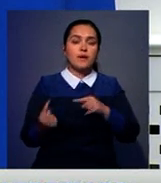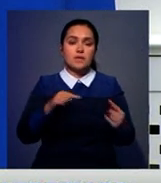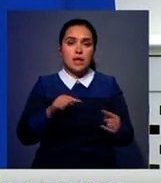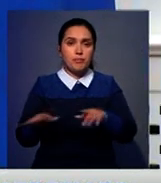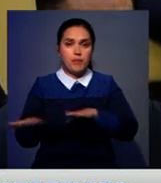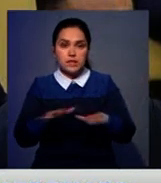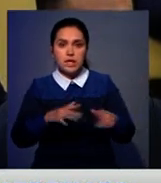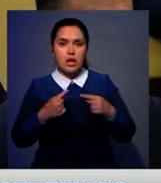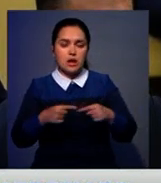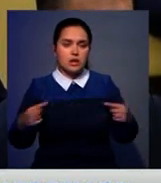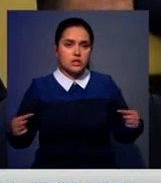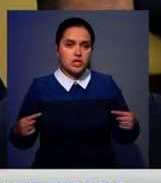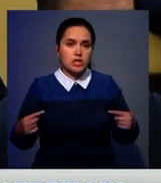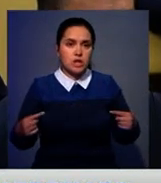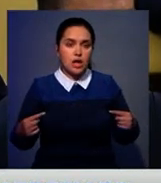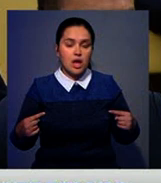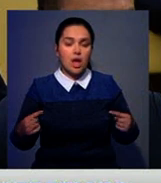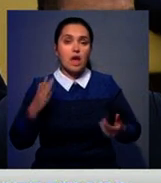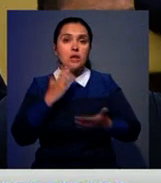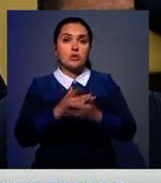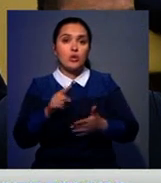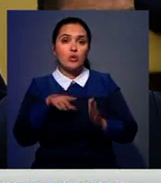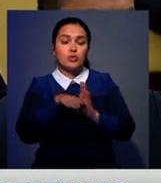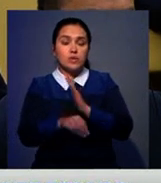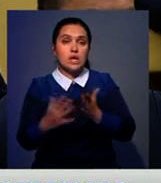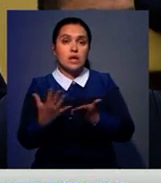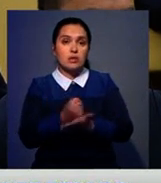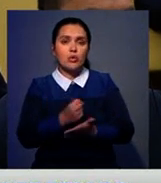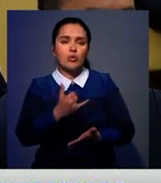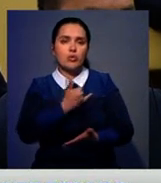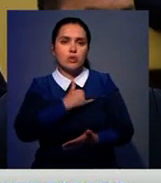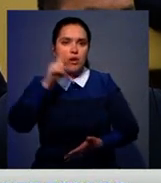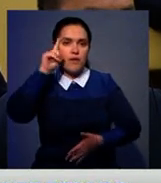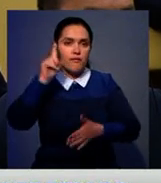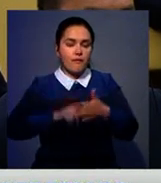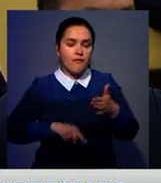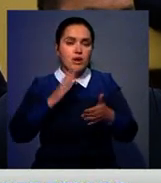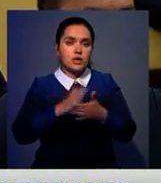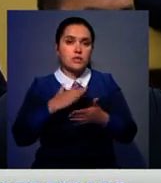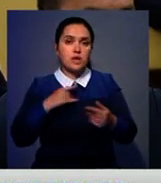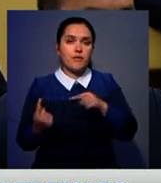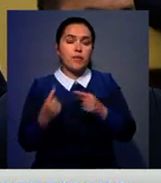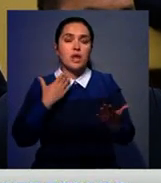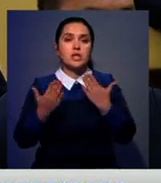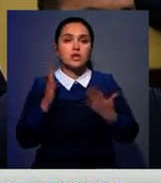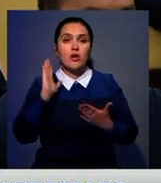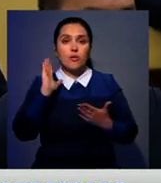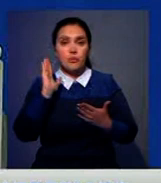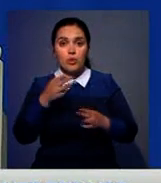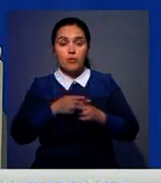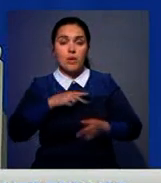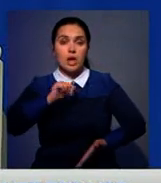взаимодействия в различных областях. Учитывая эти достижения, мы полны оптимизма наших взаимоотношений в будущем. Как